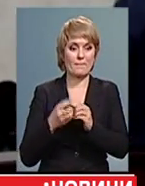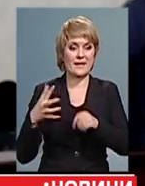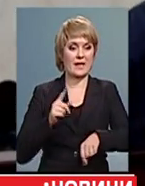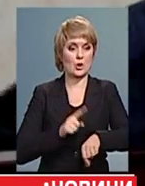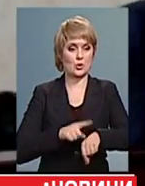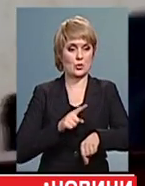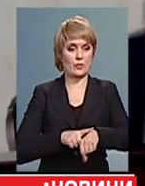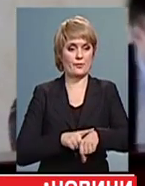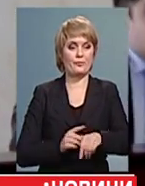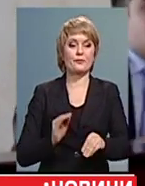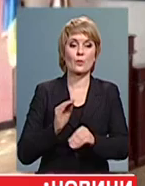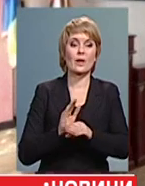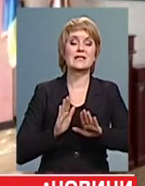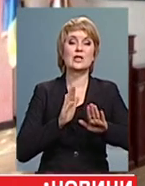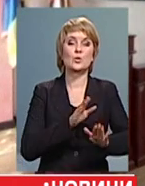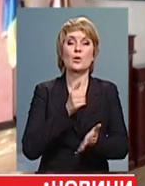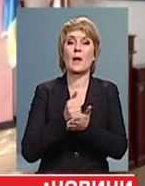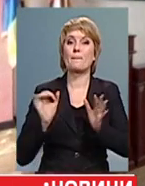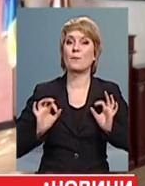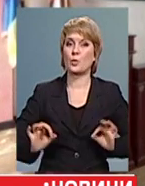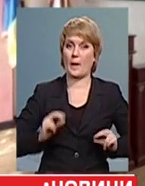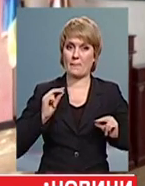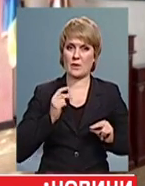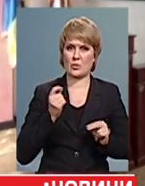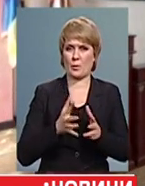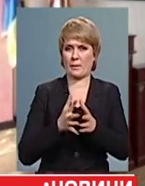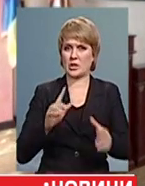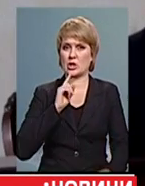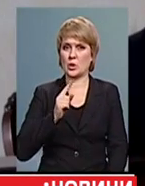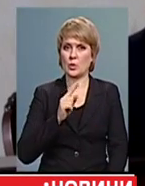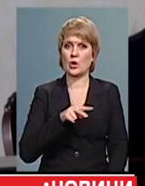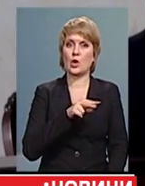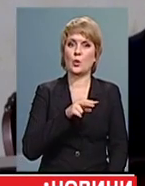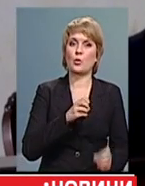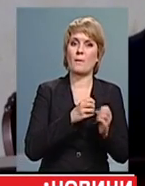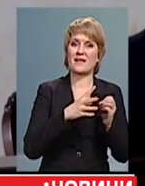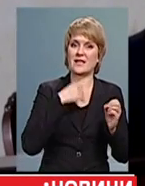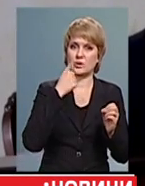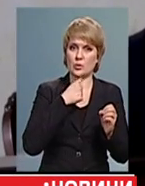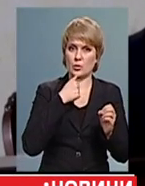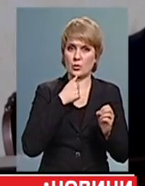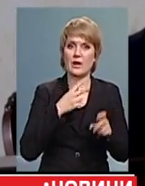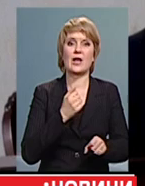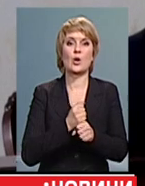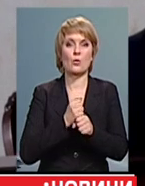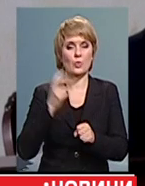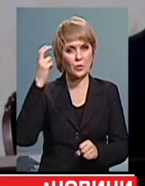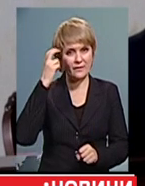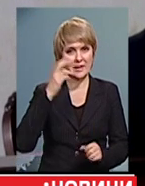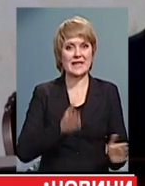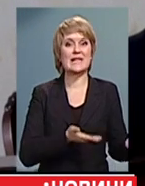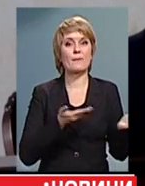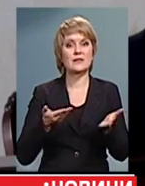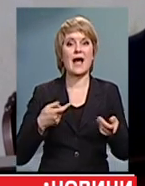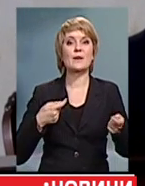15-ту. Додам, що заступником генпрокурора він працював трохи більше року, із лютого 15-го року. На роботу до Києва Саквареллідзе